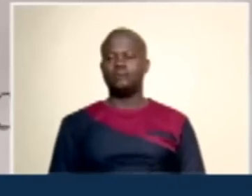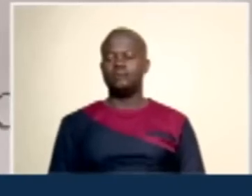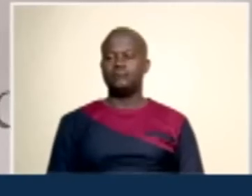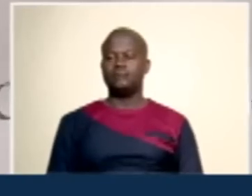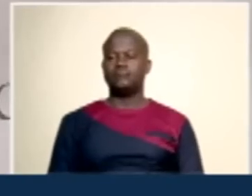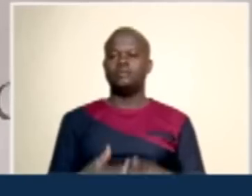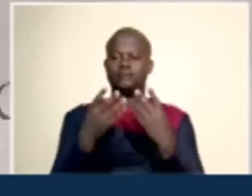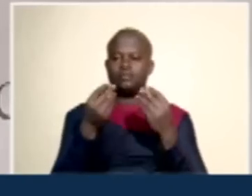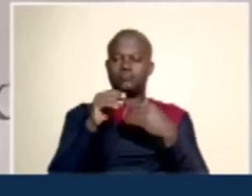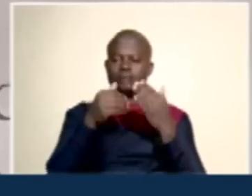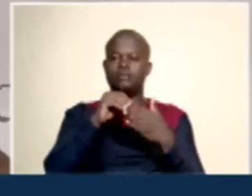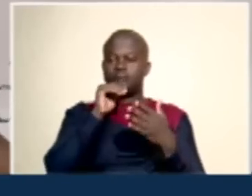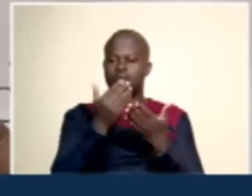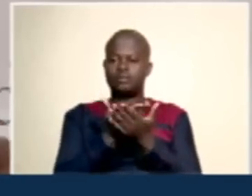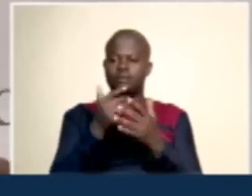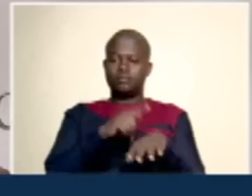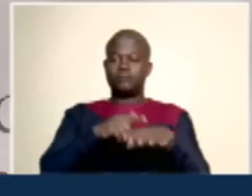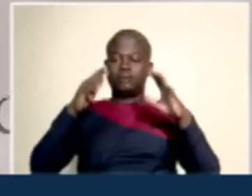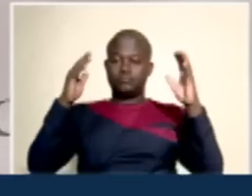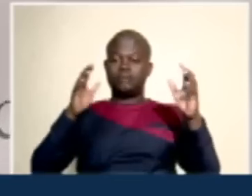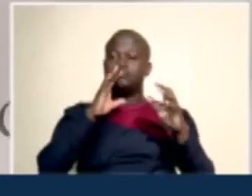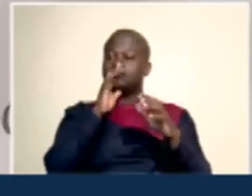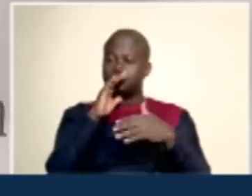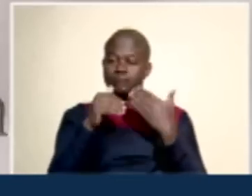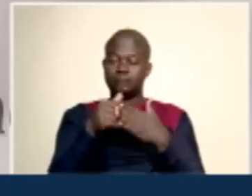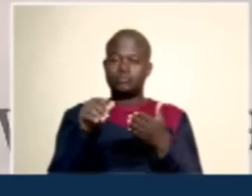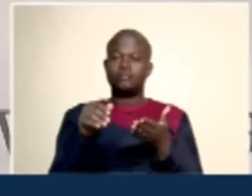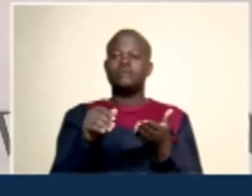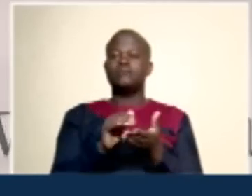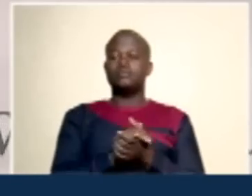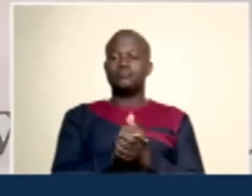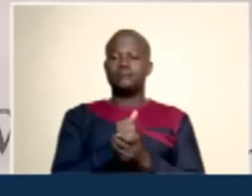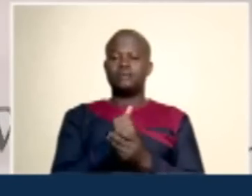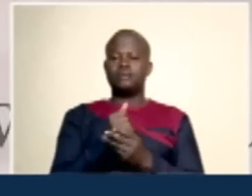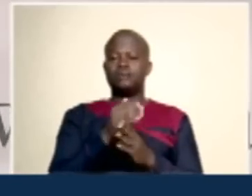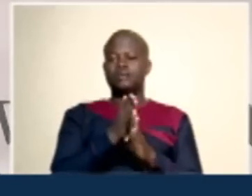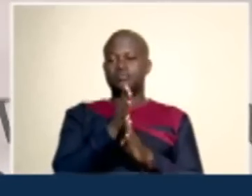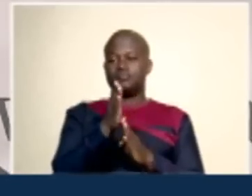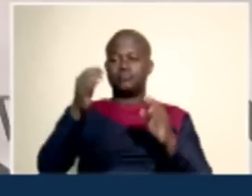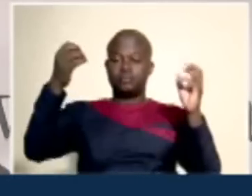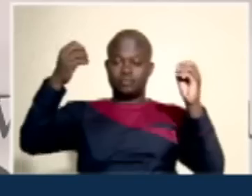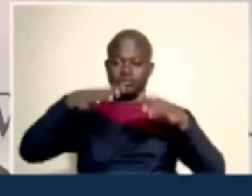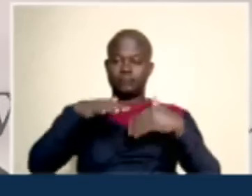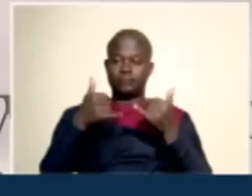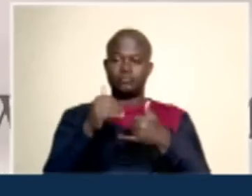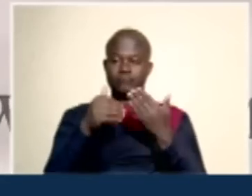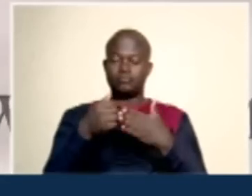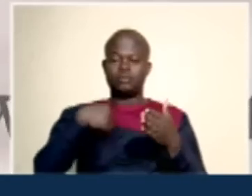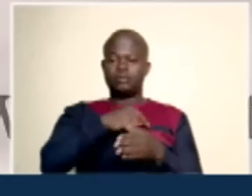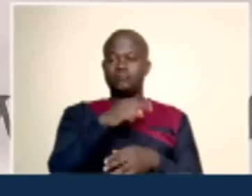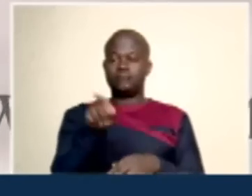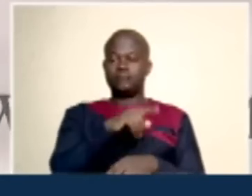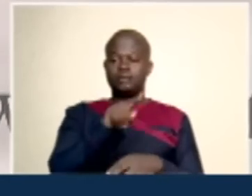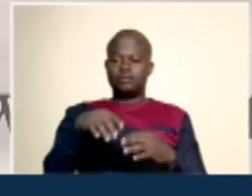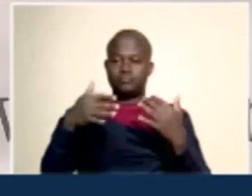kuba bitamfashe igihe kirekire cyo gutegereza sinyasiyo. Naragororotse bifatika, ubu icyaha maze